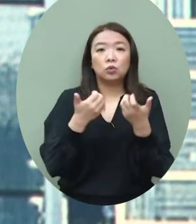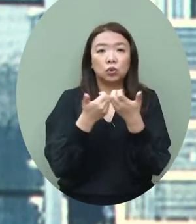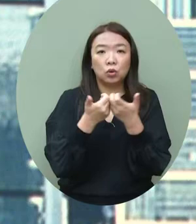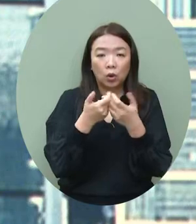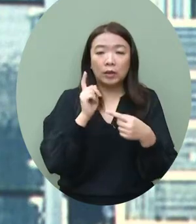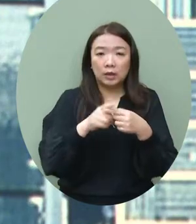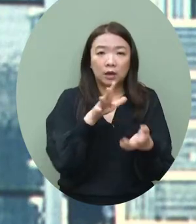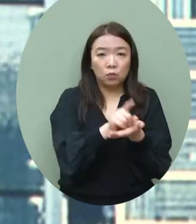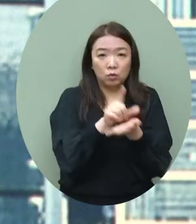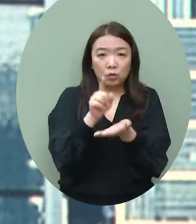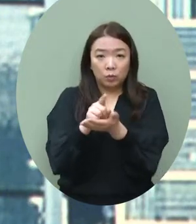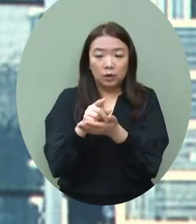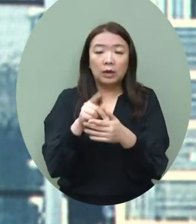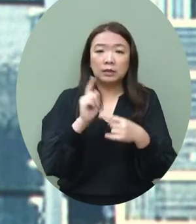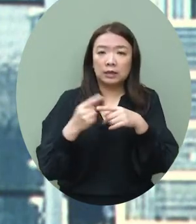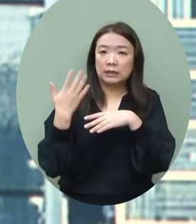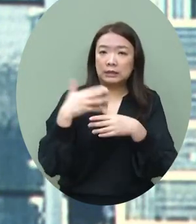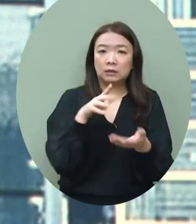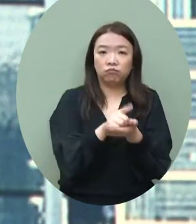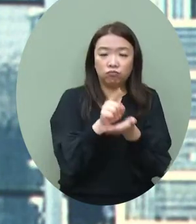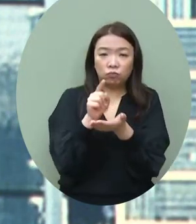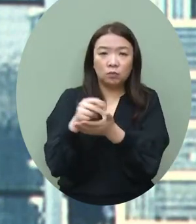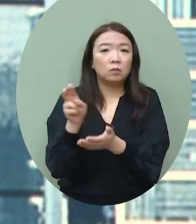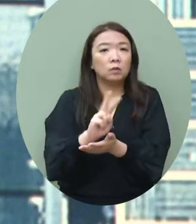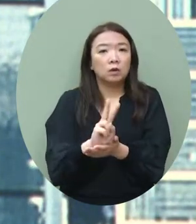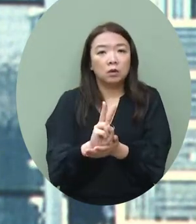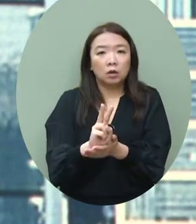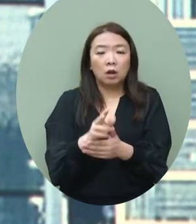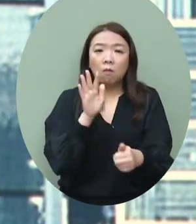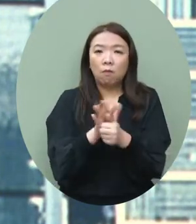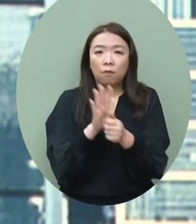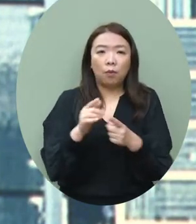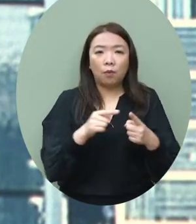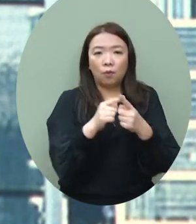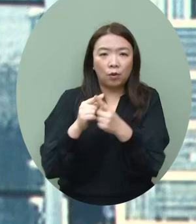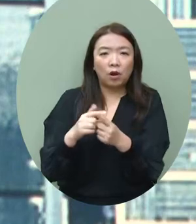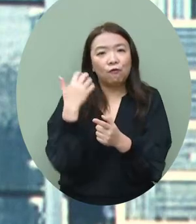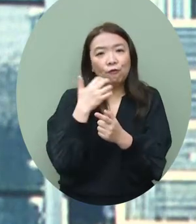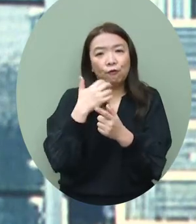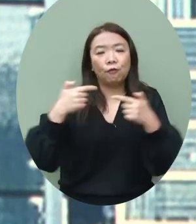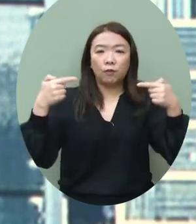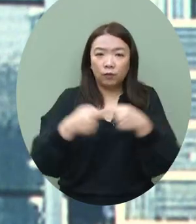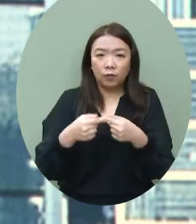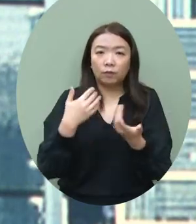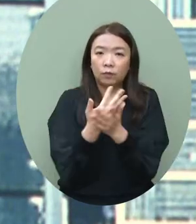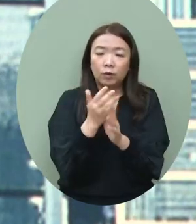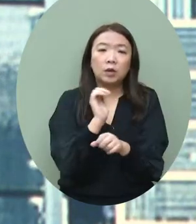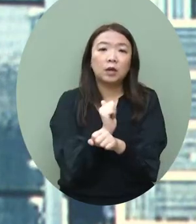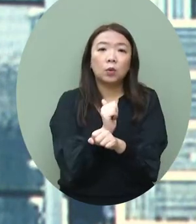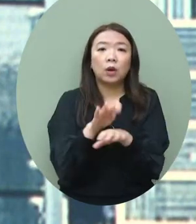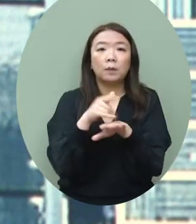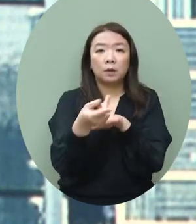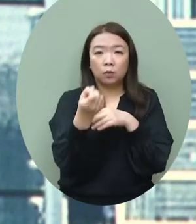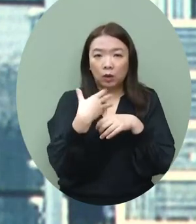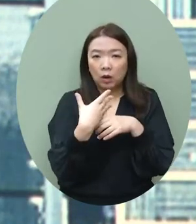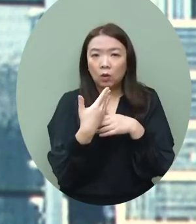每一年事實上呢幾年都係一個愛嚟利民紓困嘅機會。咁所以呢啲頭先你提到具